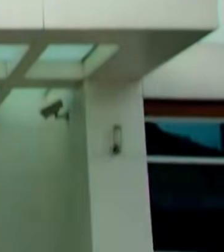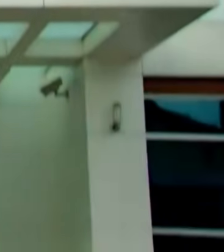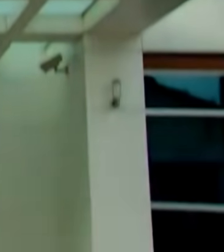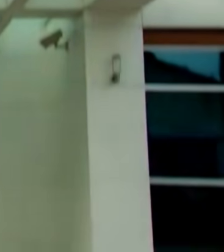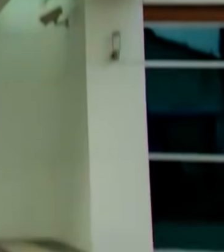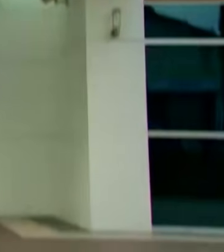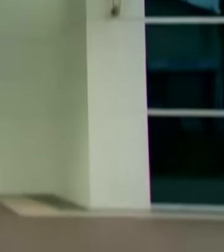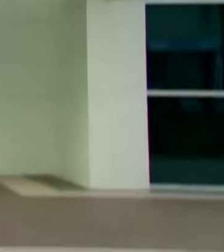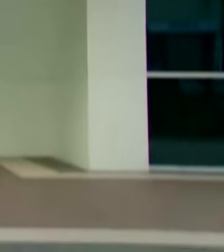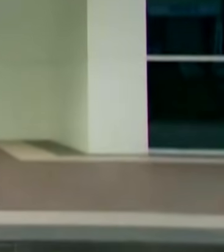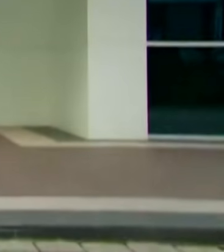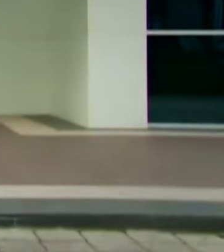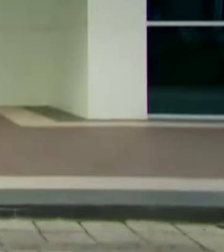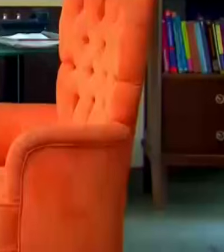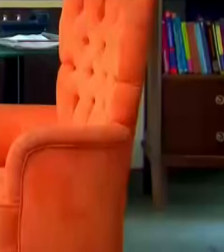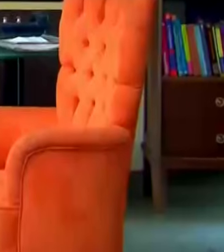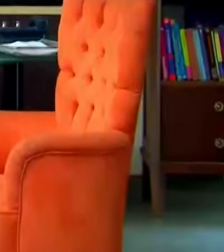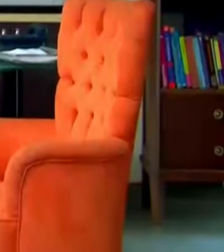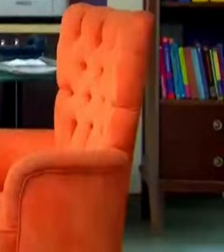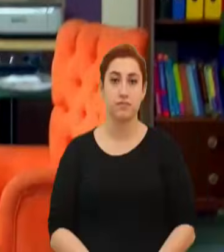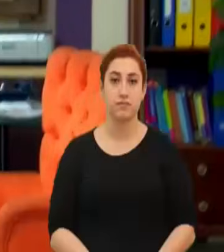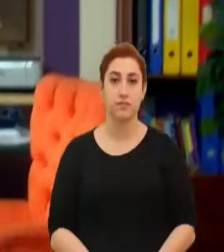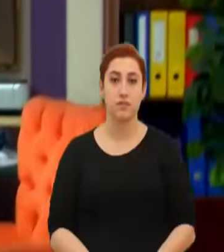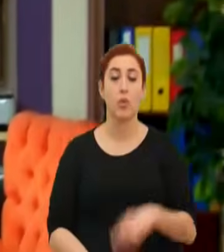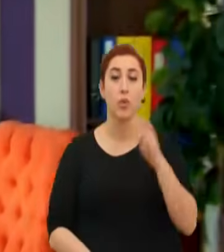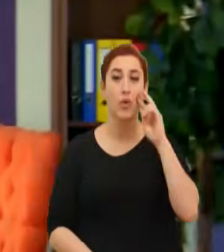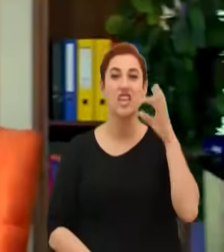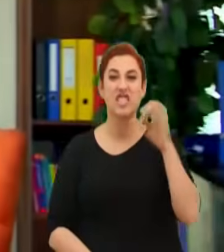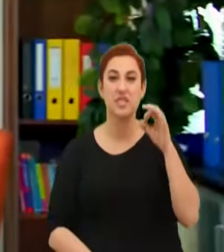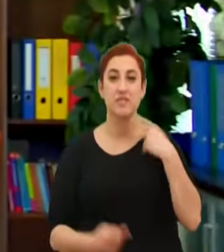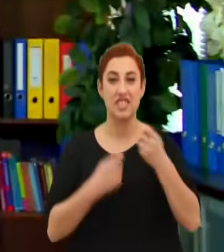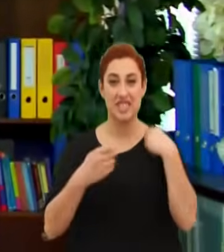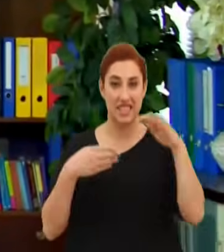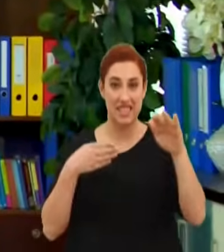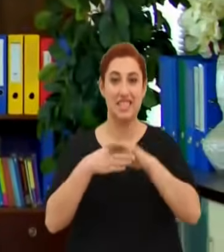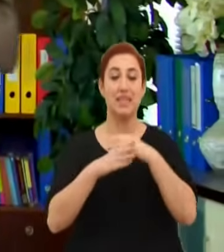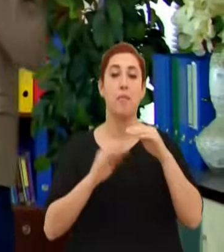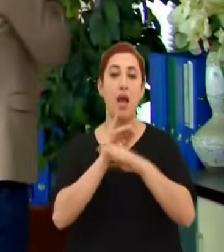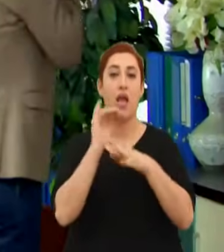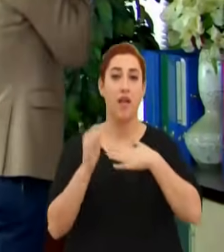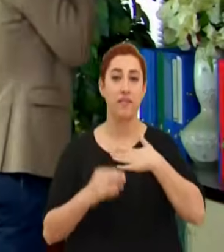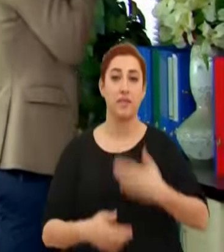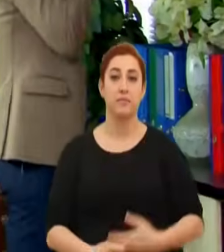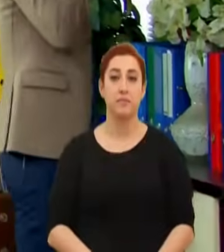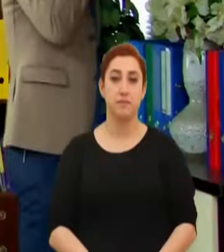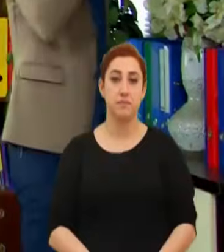şirketinin olduğu bina. Zehra Cavidan'ın masasına oturmuş. Rüyam şimdi şirketten içeri girdim hayatım.